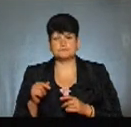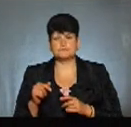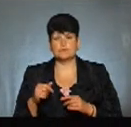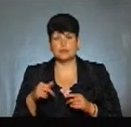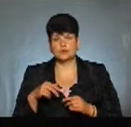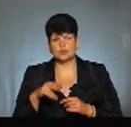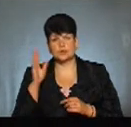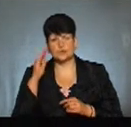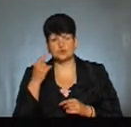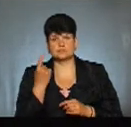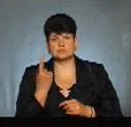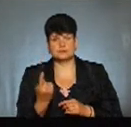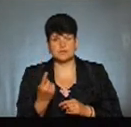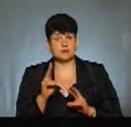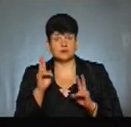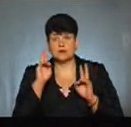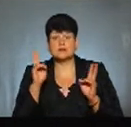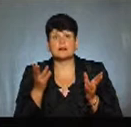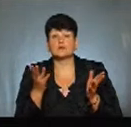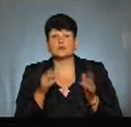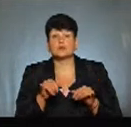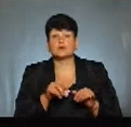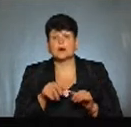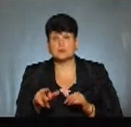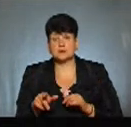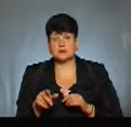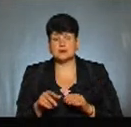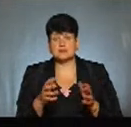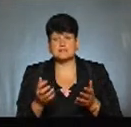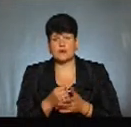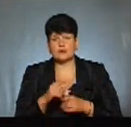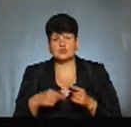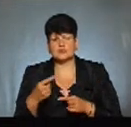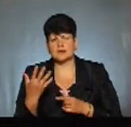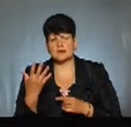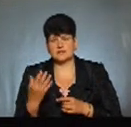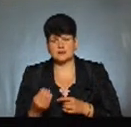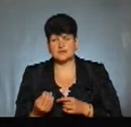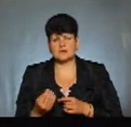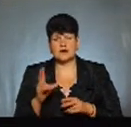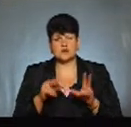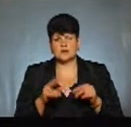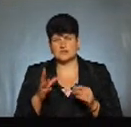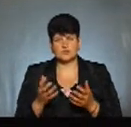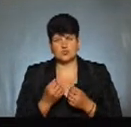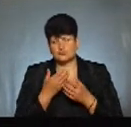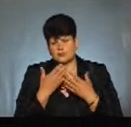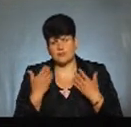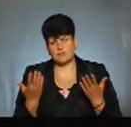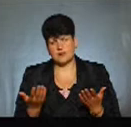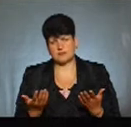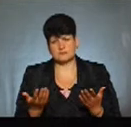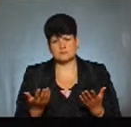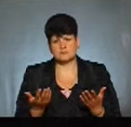води наодинці, і ніхто не знає, де вони пішли, їх знаходять через декілька днів, як правило, шансів на порятунок вже немає. Тому,